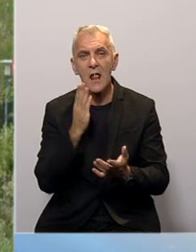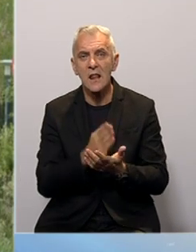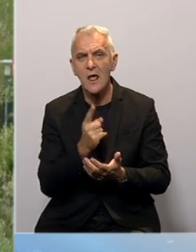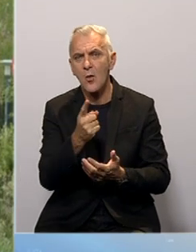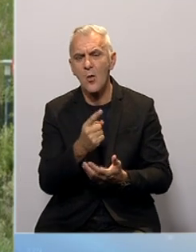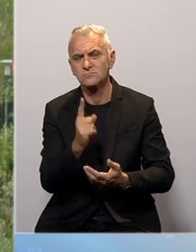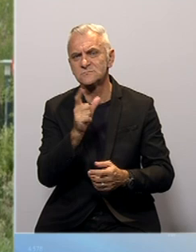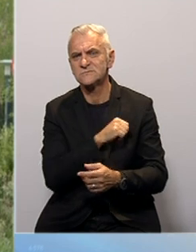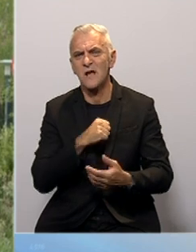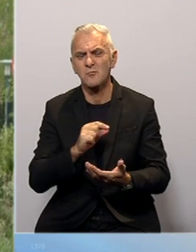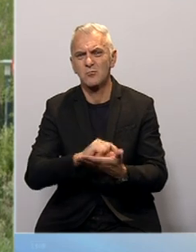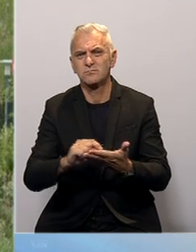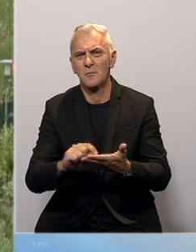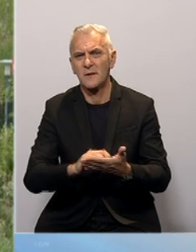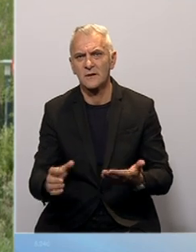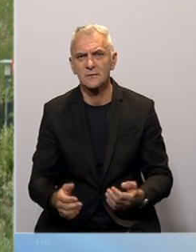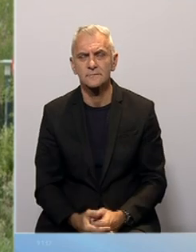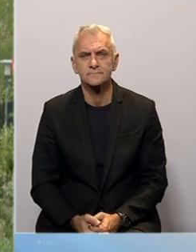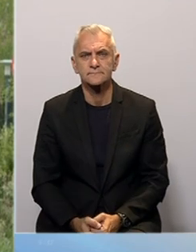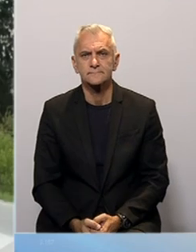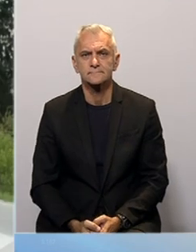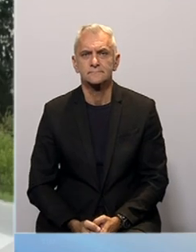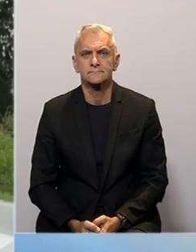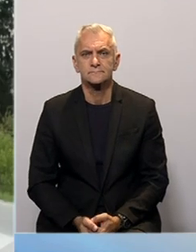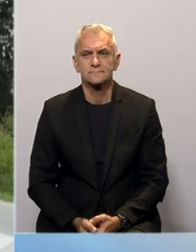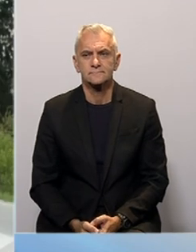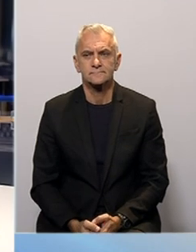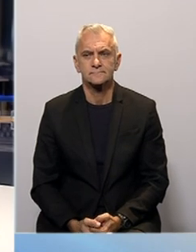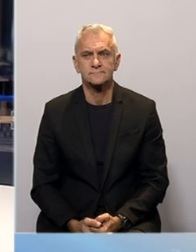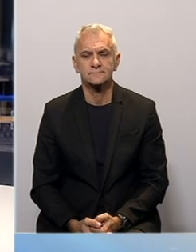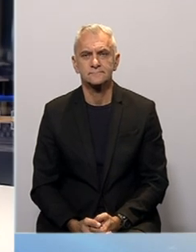Hercegovine, nego isključivo administrativna linija.